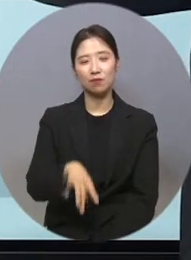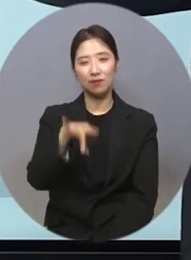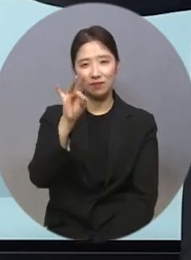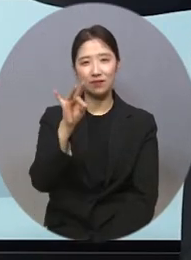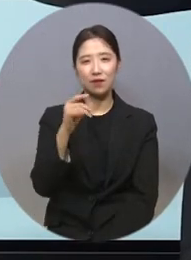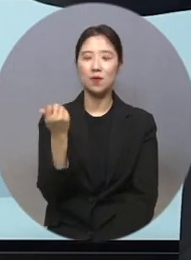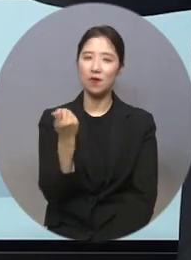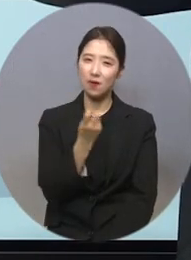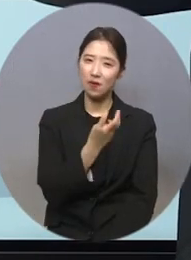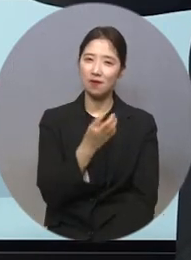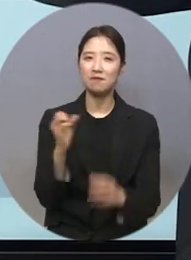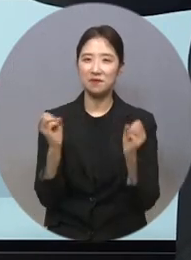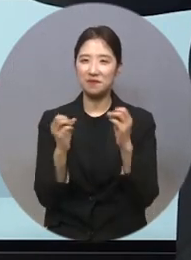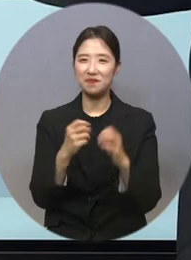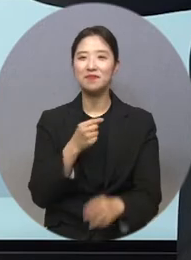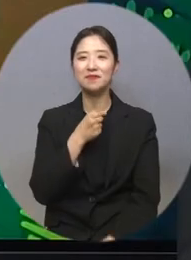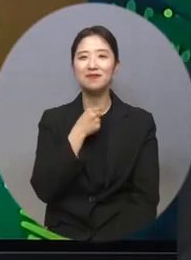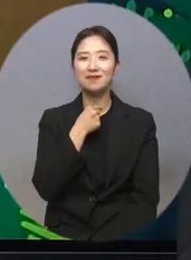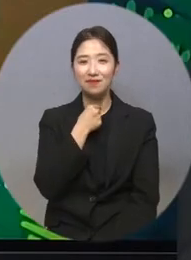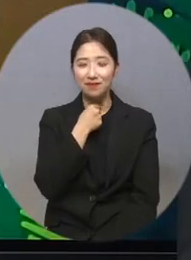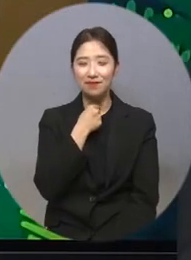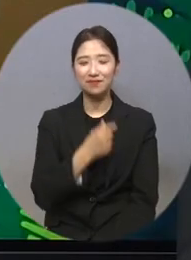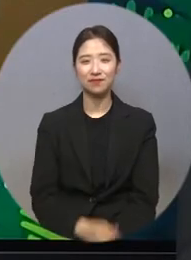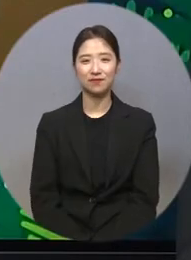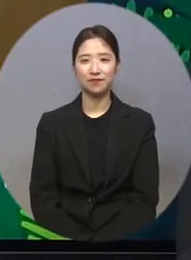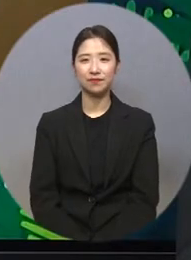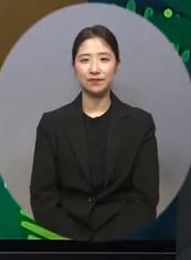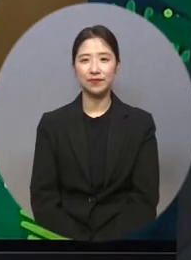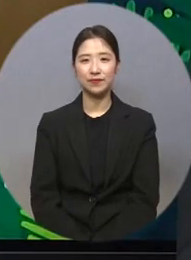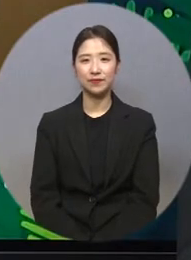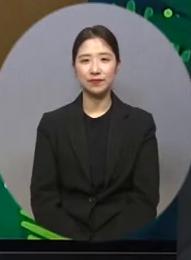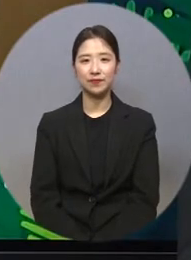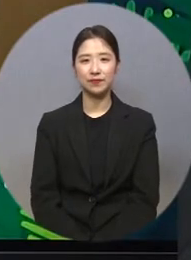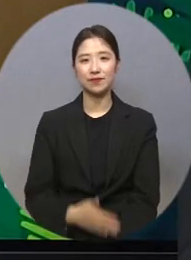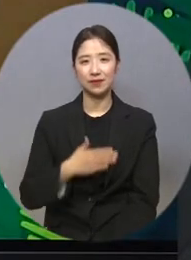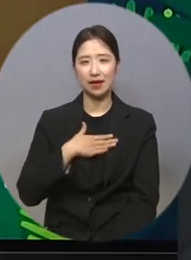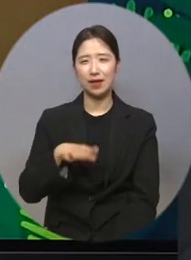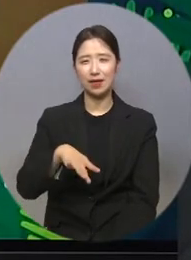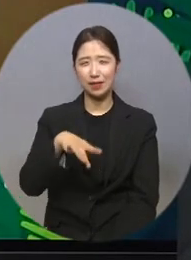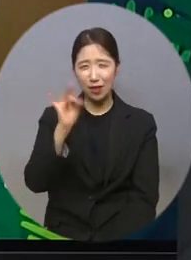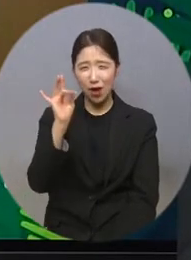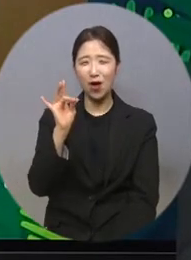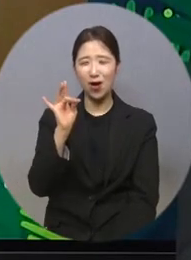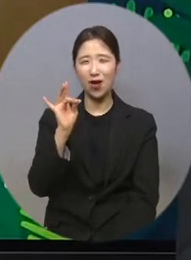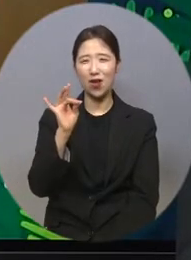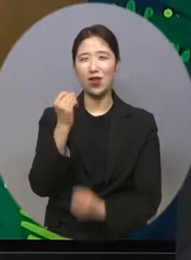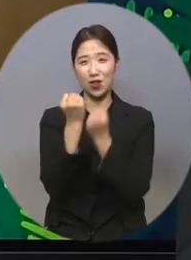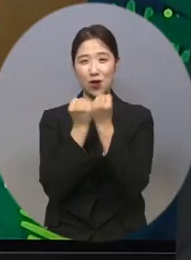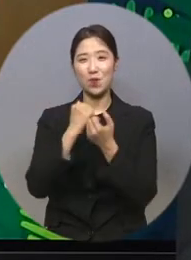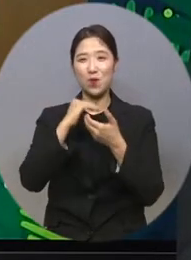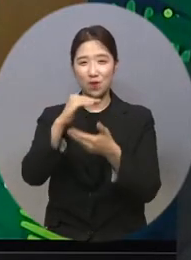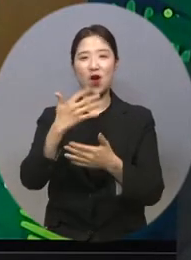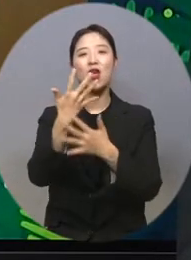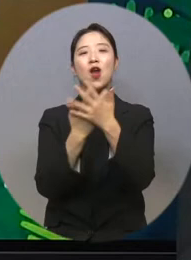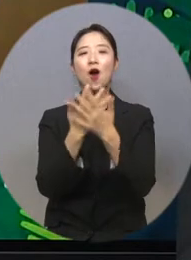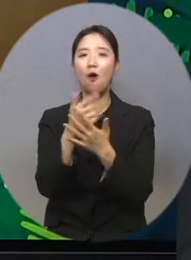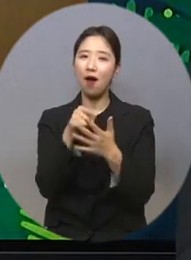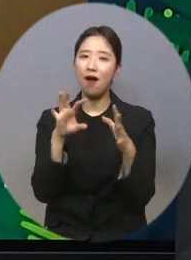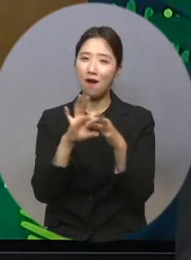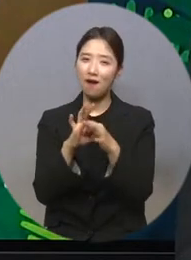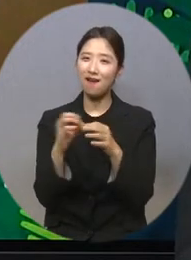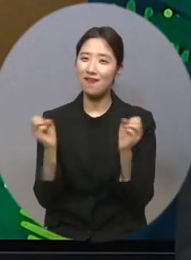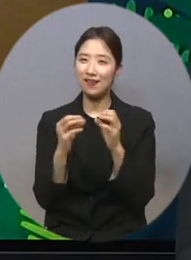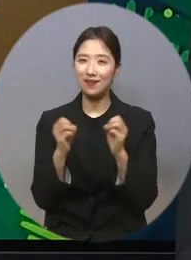몇 가지 얘기부터 시작해서 얘기를 좀 들어볼까 하는데 제가 오프닝에 설명드렸던 영화 얘기부터 간단히 먼저